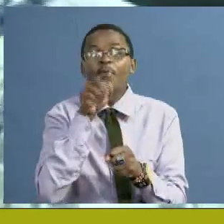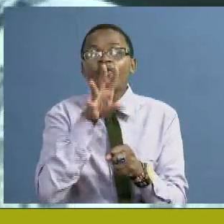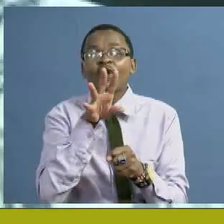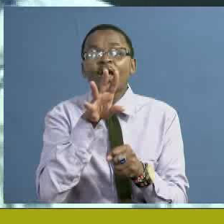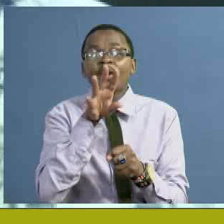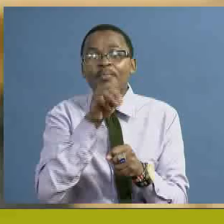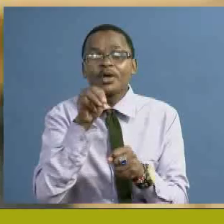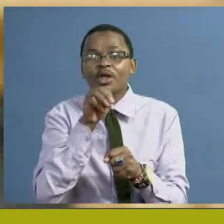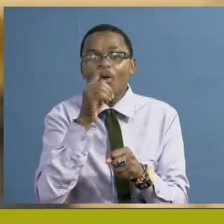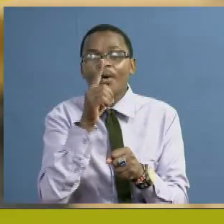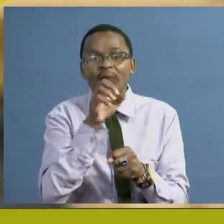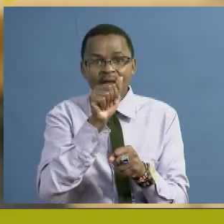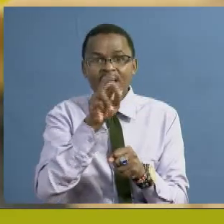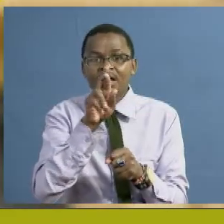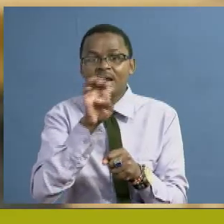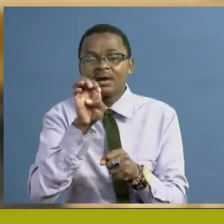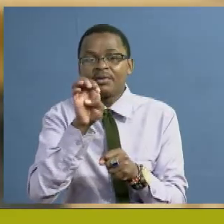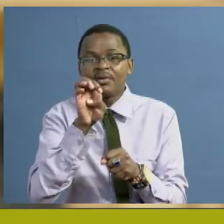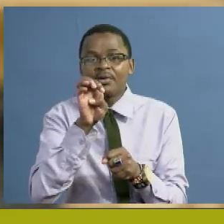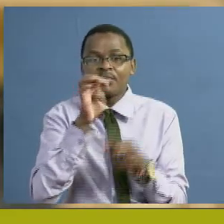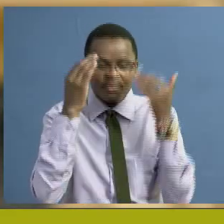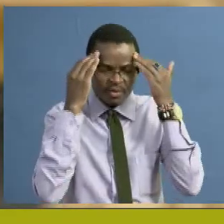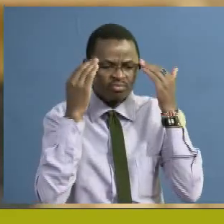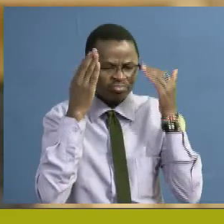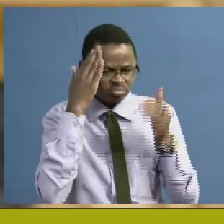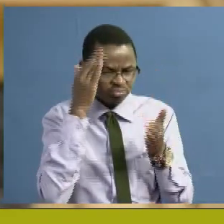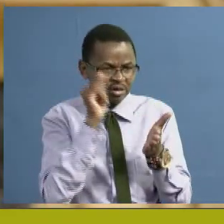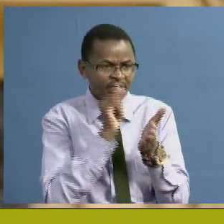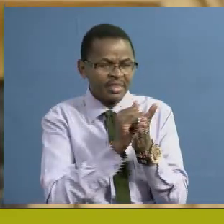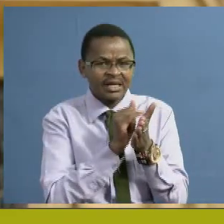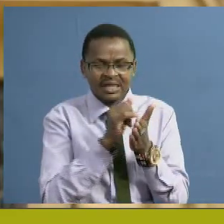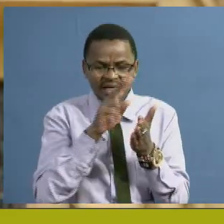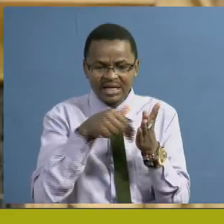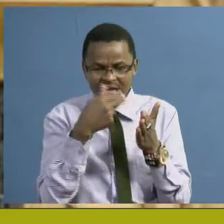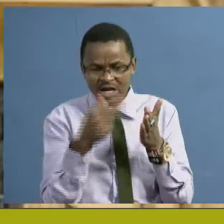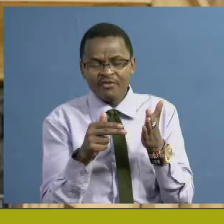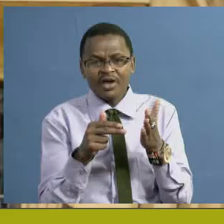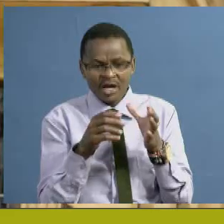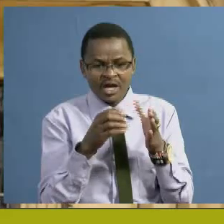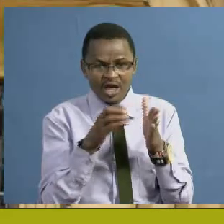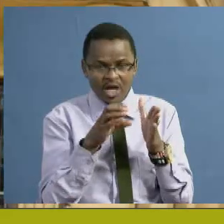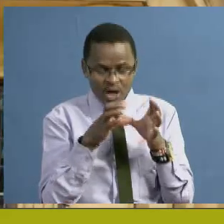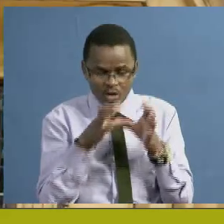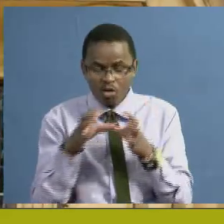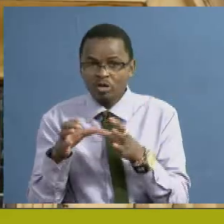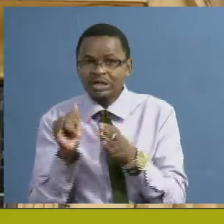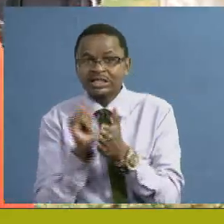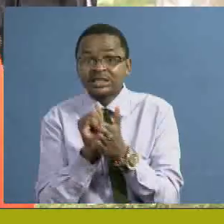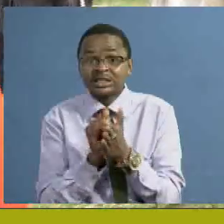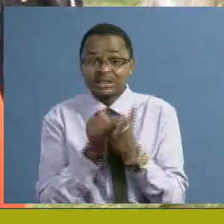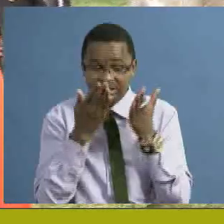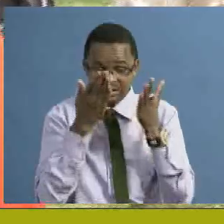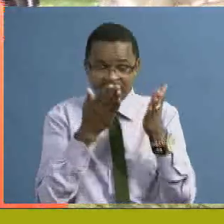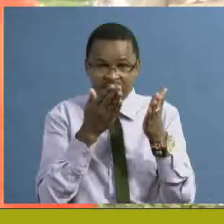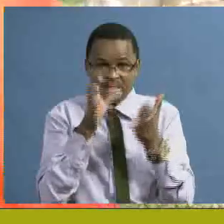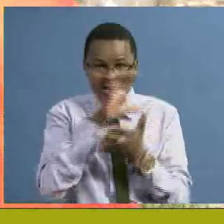per acre and so on. Licha mahakama kugundua kuwa serikali ilishindwa kufuata kanuni za mazingira ambayo yalikuwa yamewekwa na halmashauri